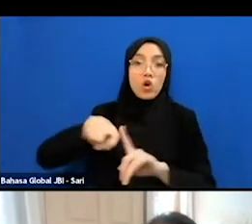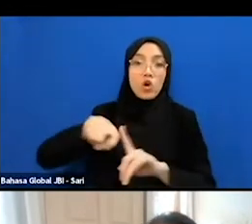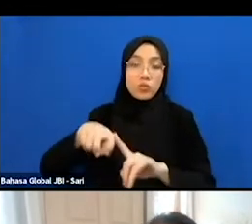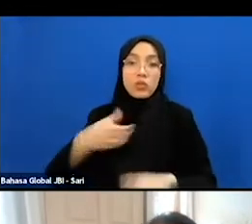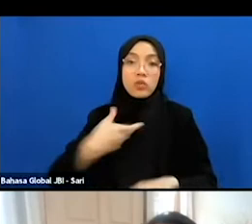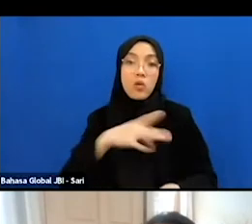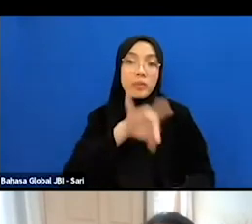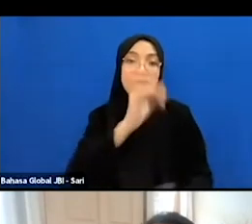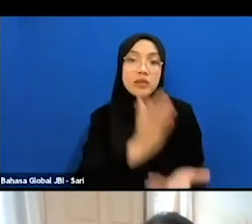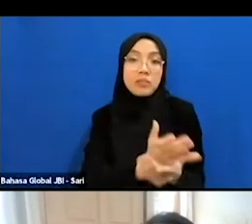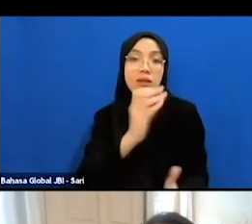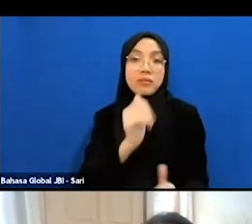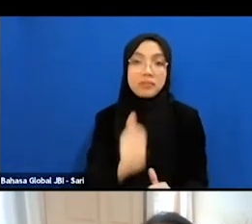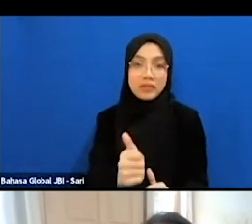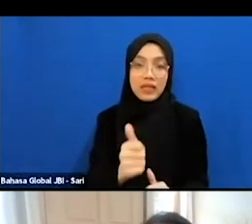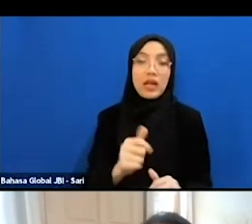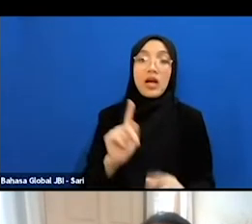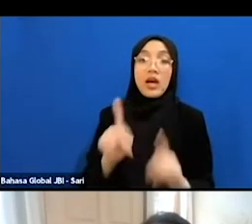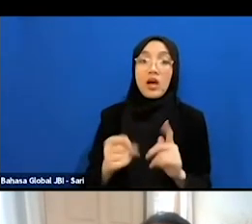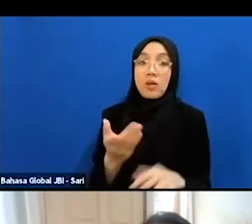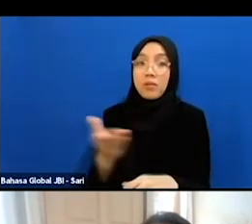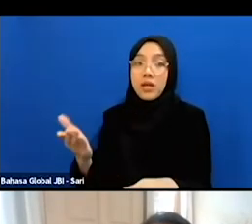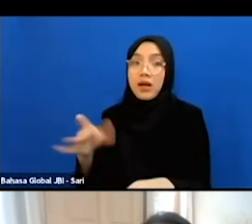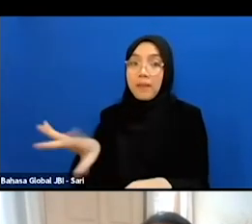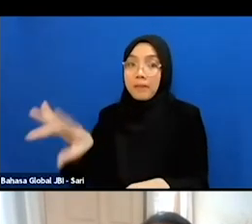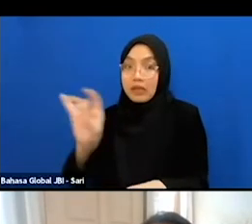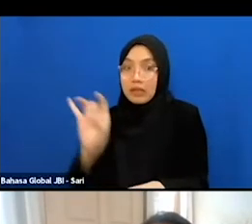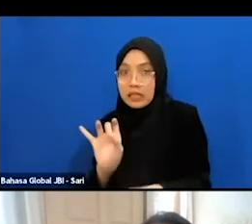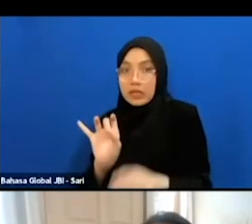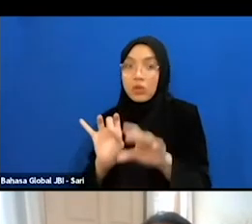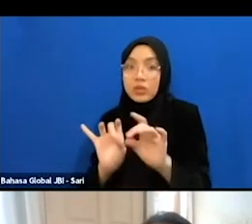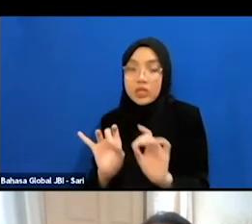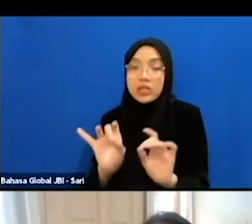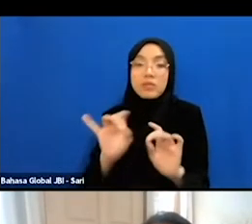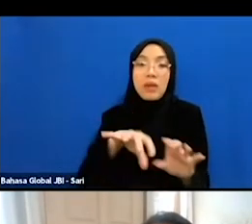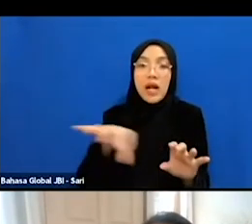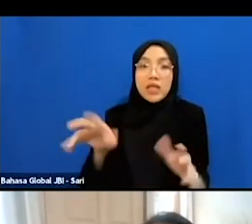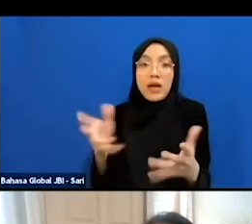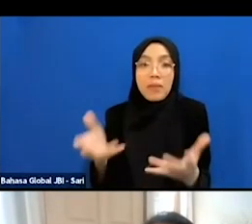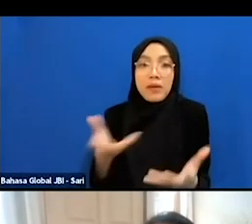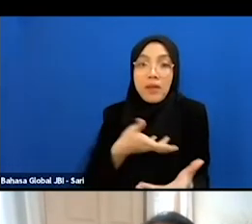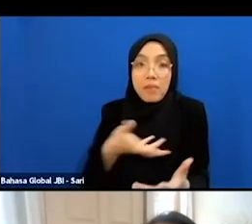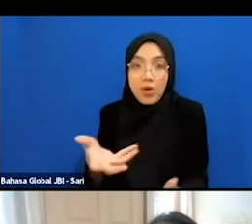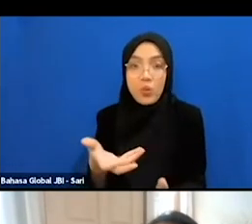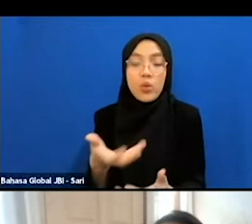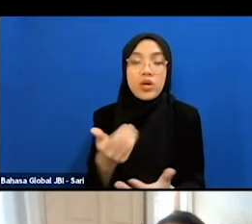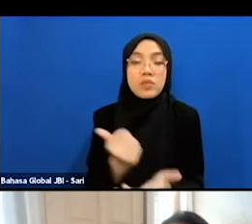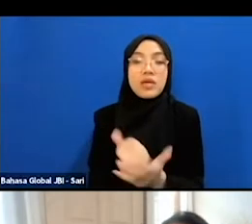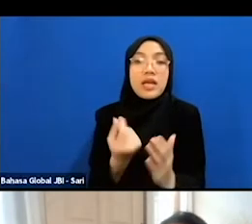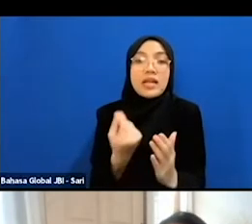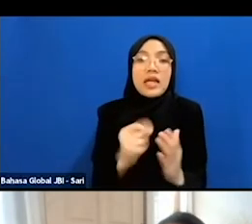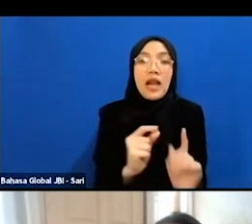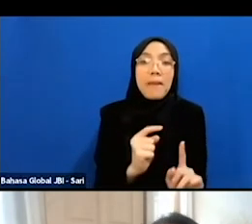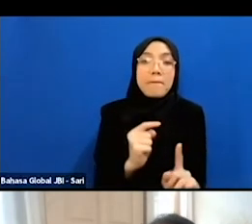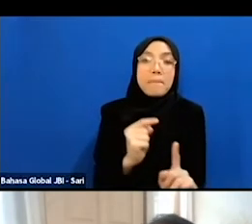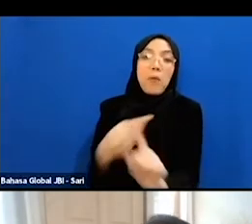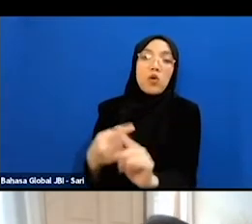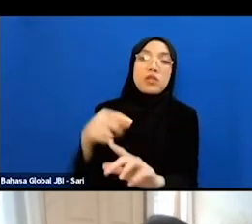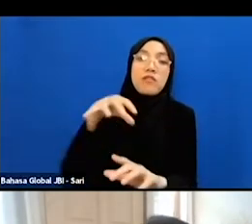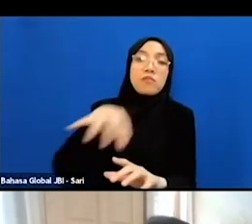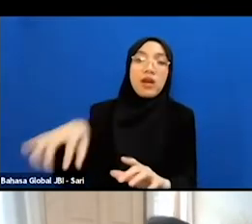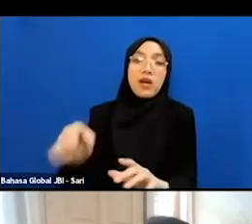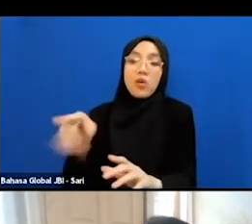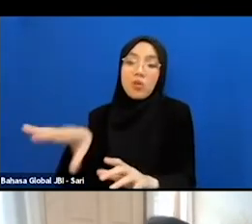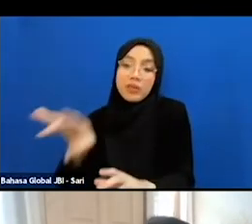memilih ketika dia memilih dan memilah barang tentunya Apa nilai lebih dari satu barang dengan barang